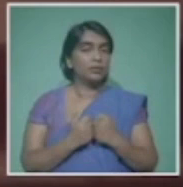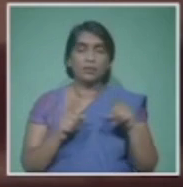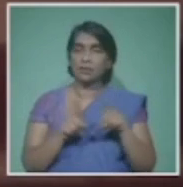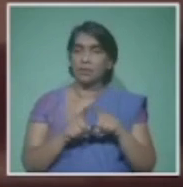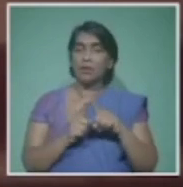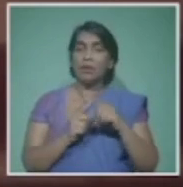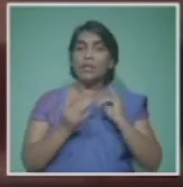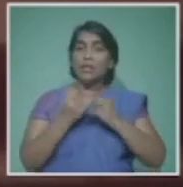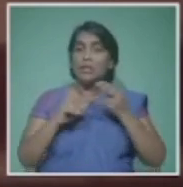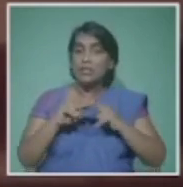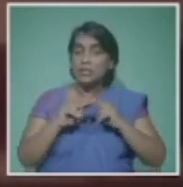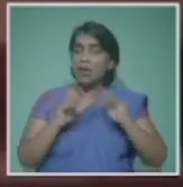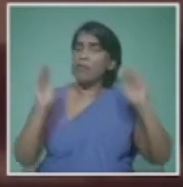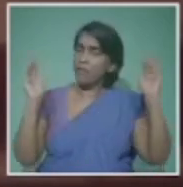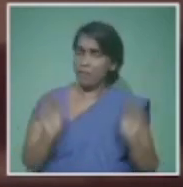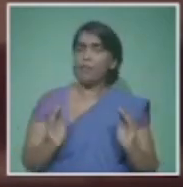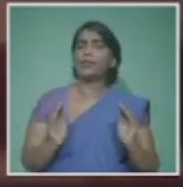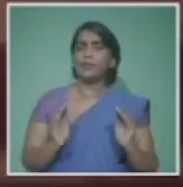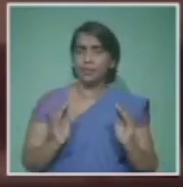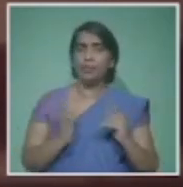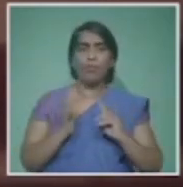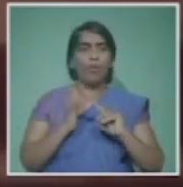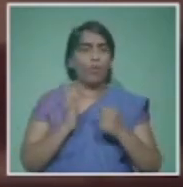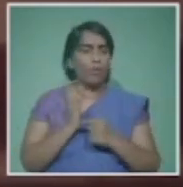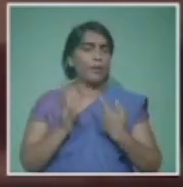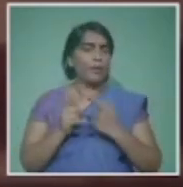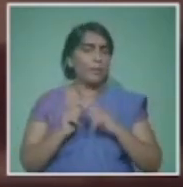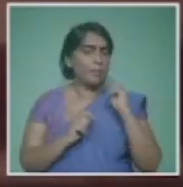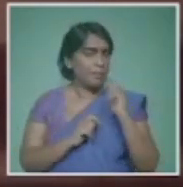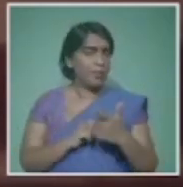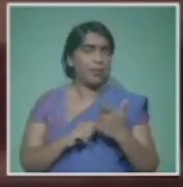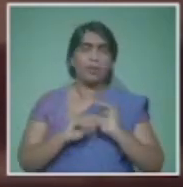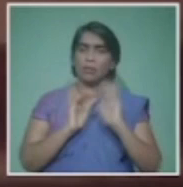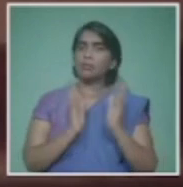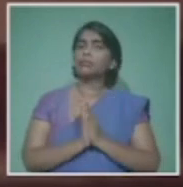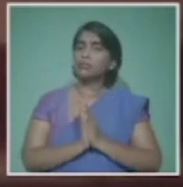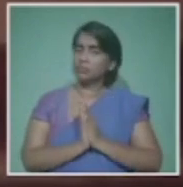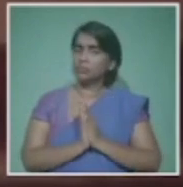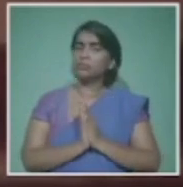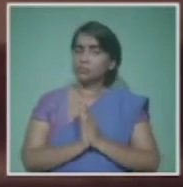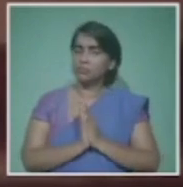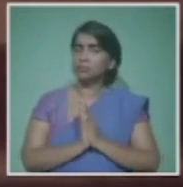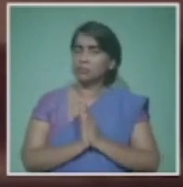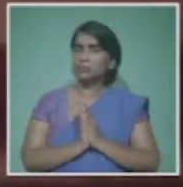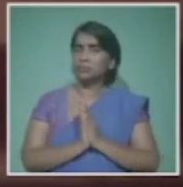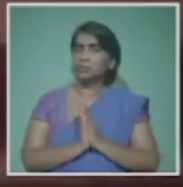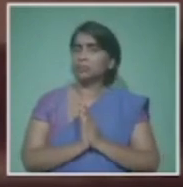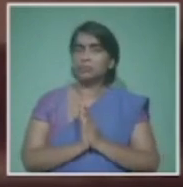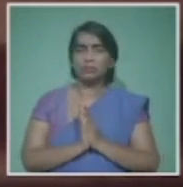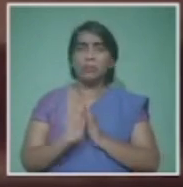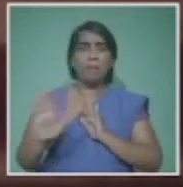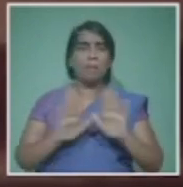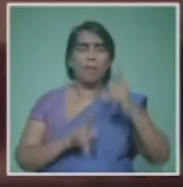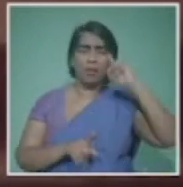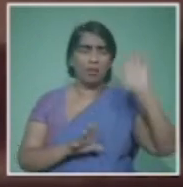pamanata karre mandal sima kiri ma. Atikal di mana giri ma agi dewal. Ani warre makaran sidda beno. Mewa kisuya palne